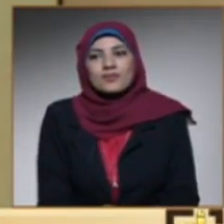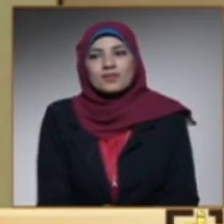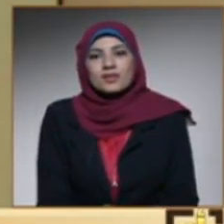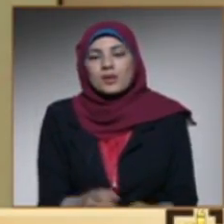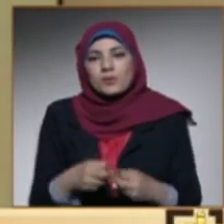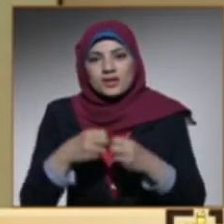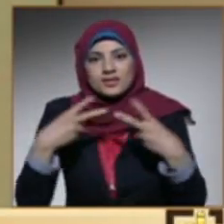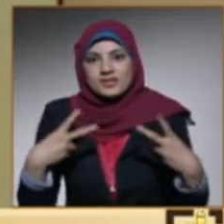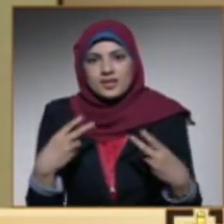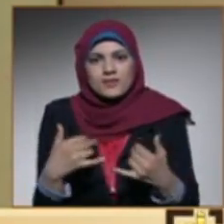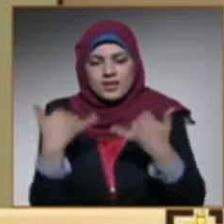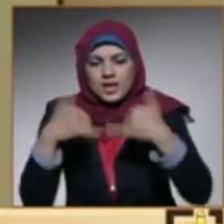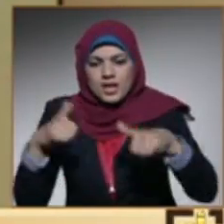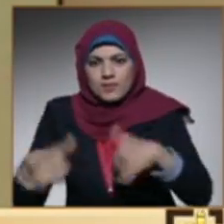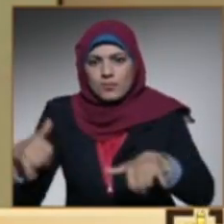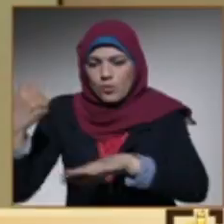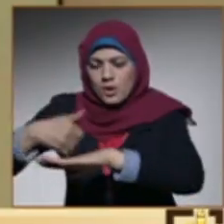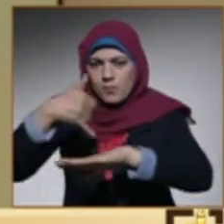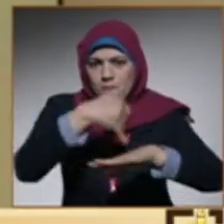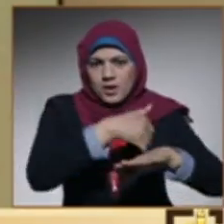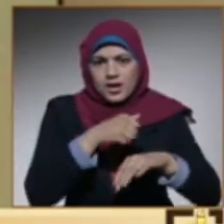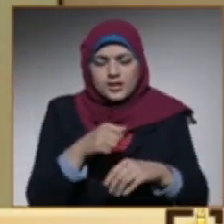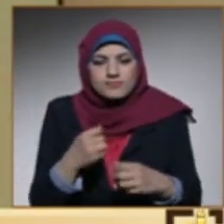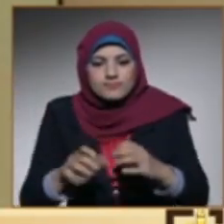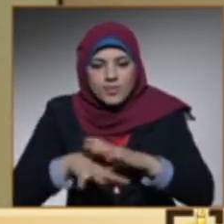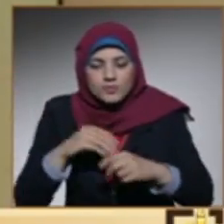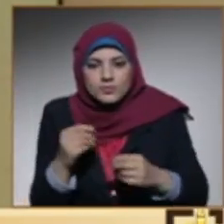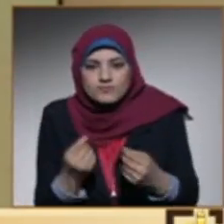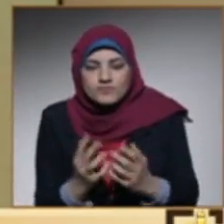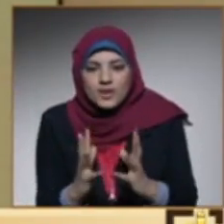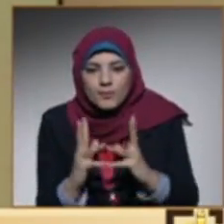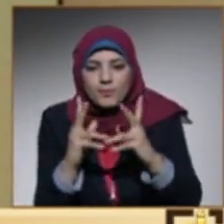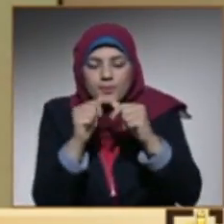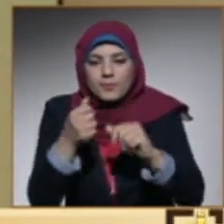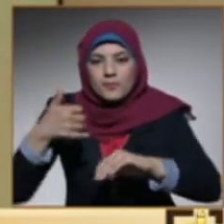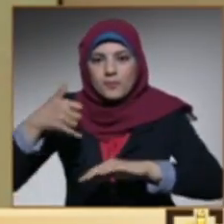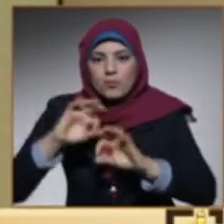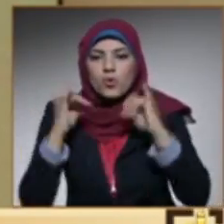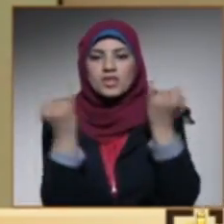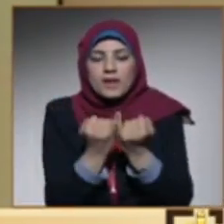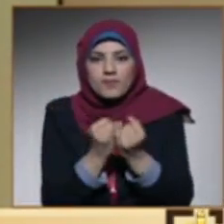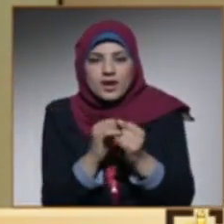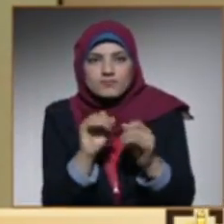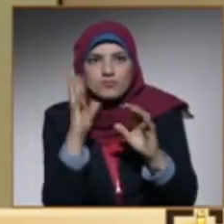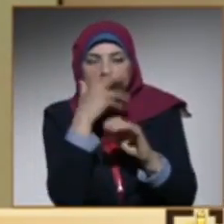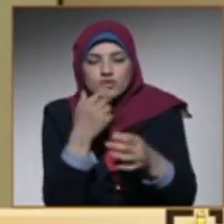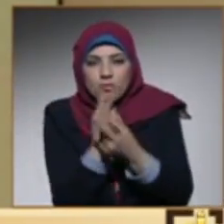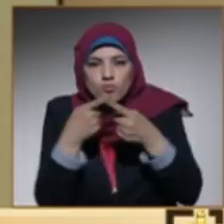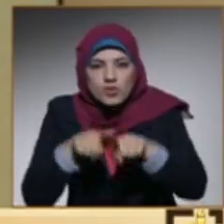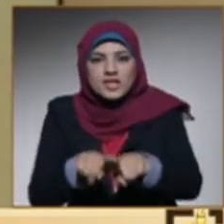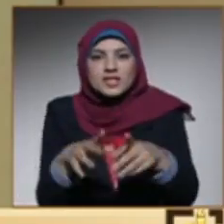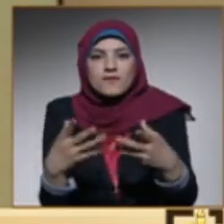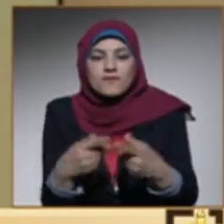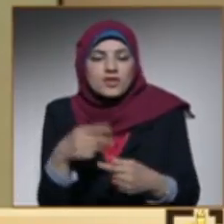هدم كل المناطق اللي فيه بالكامل تمهيدا لتطويرها وتحويلها إلى مجتمع سكني نموذجي يتناسب مع موقعها الفريد في